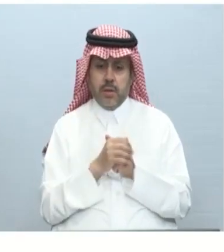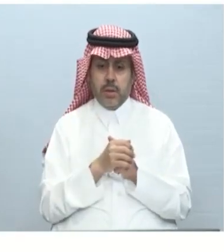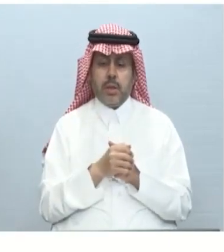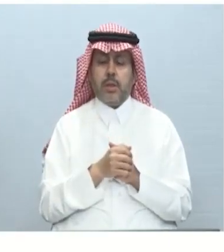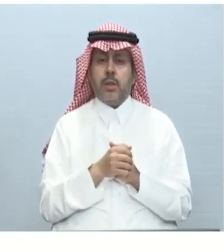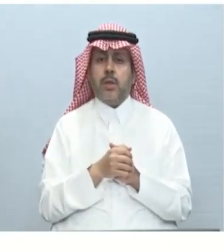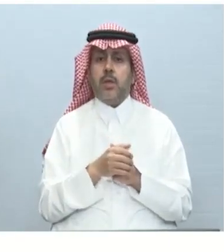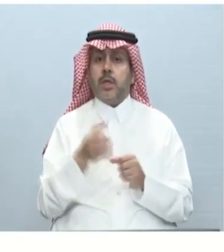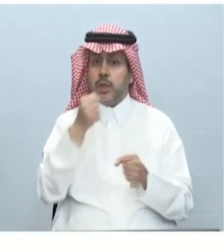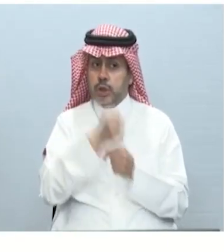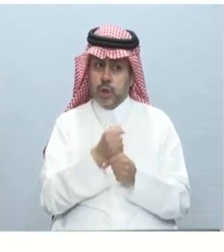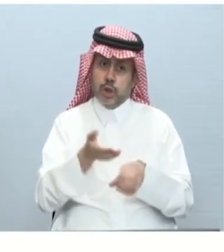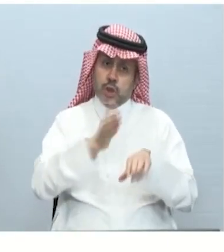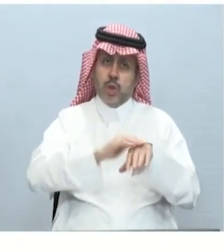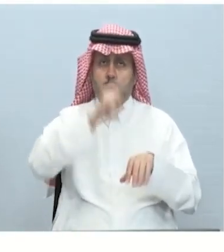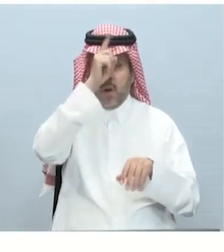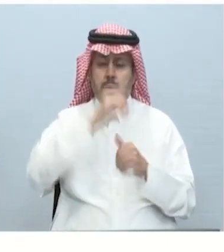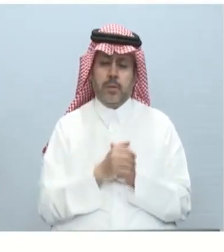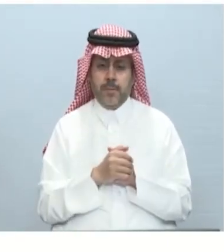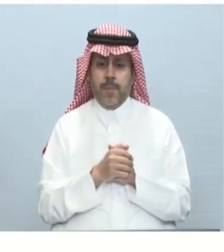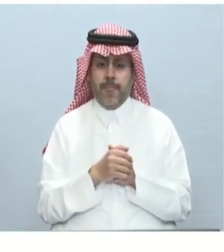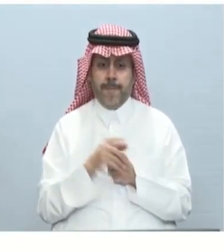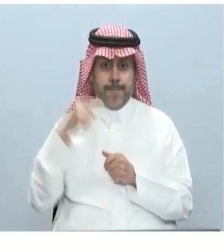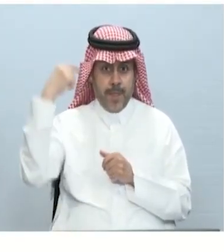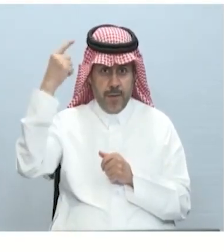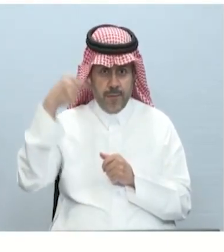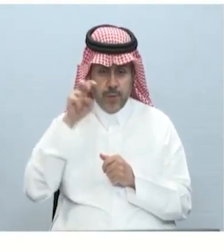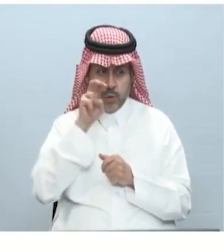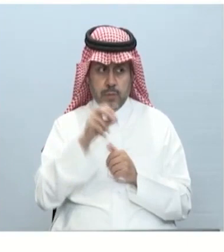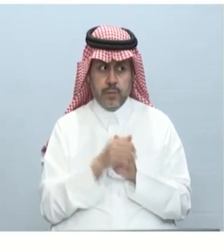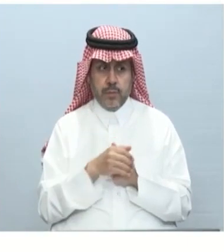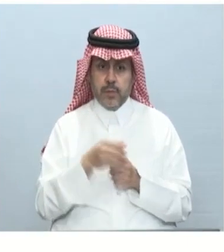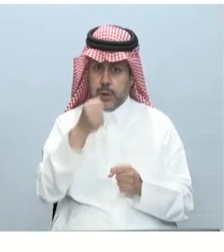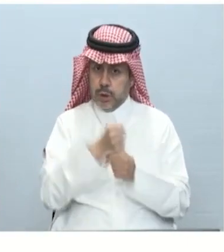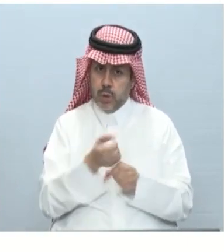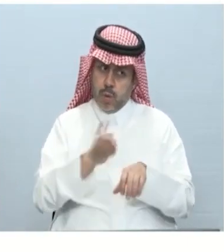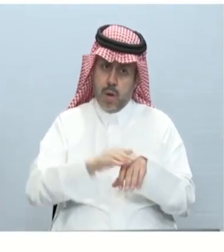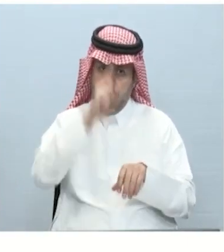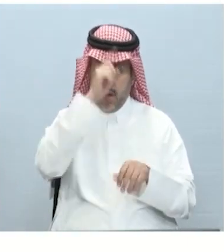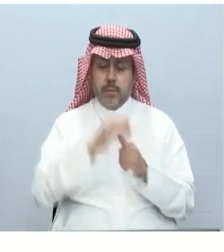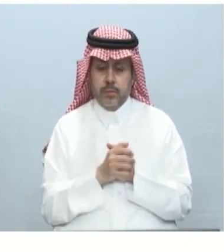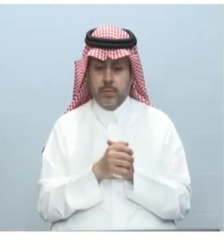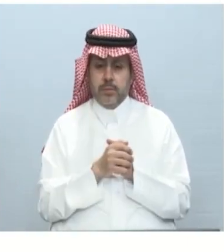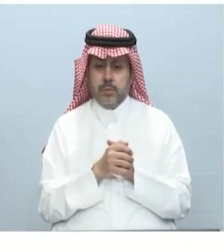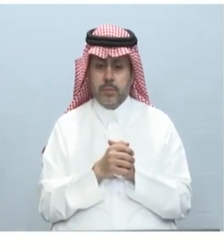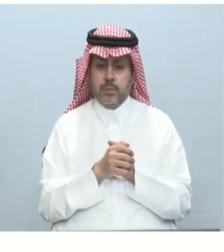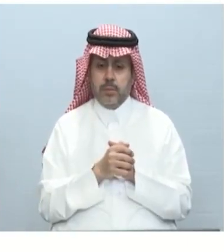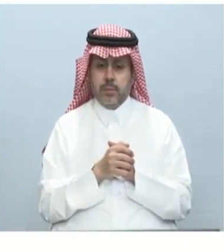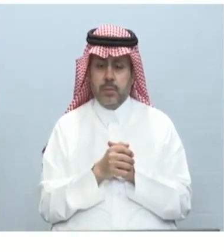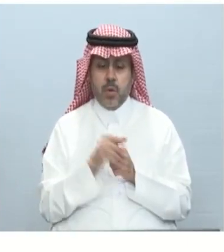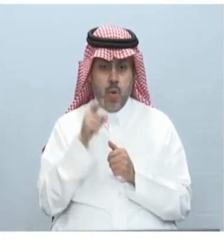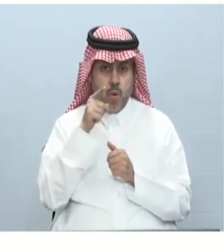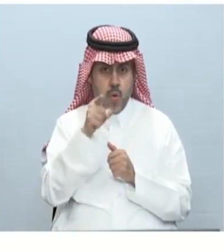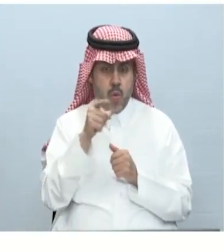التوكل ما هو التوكل تامل الشاشه ما هو التوكل انظروا معي